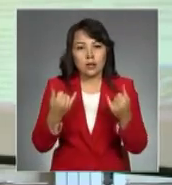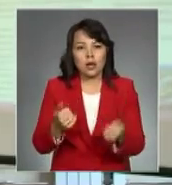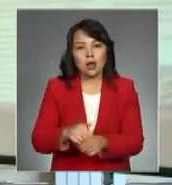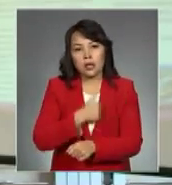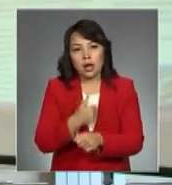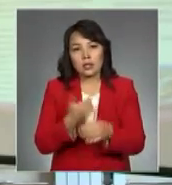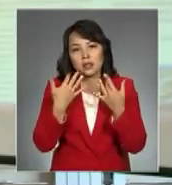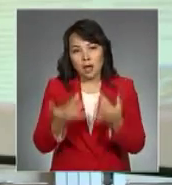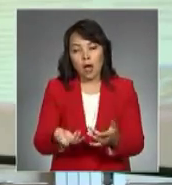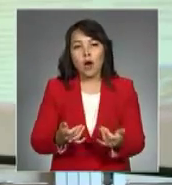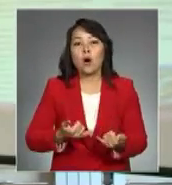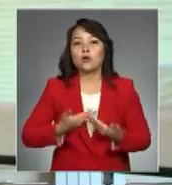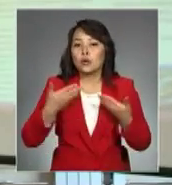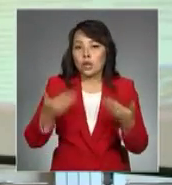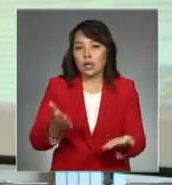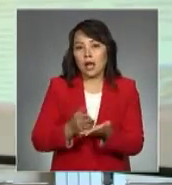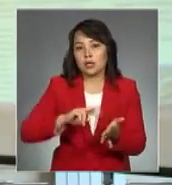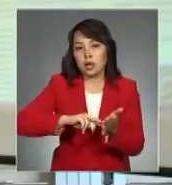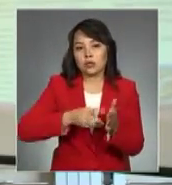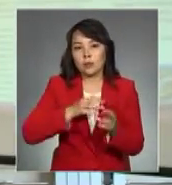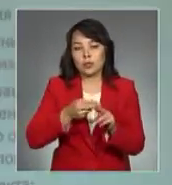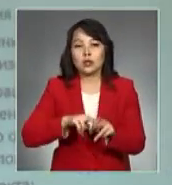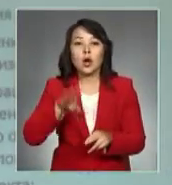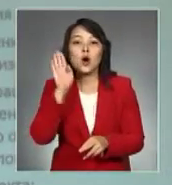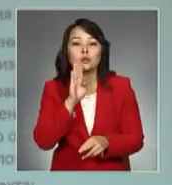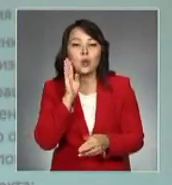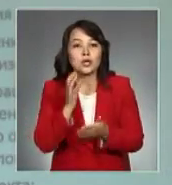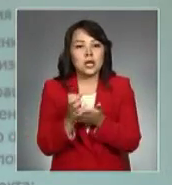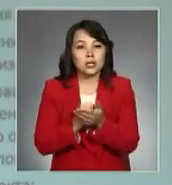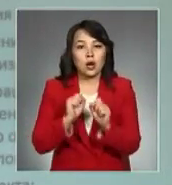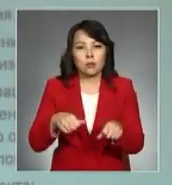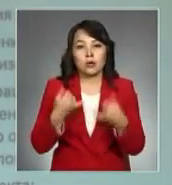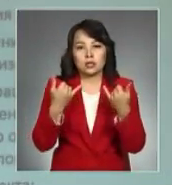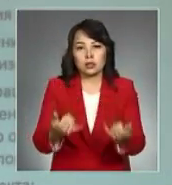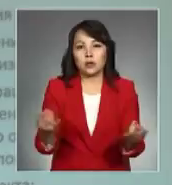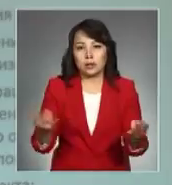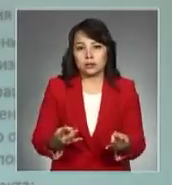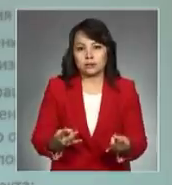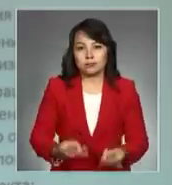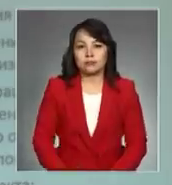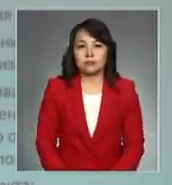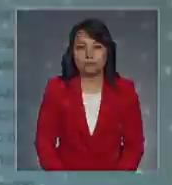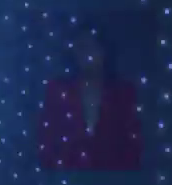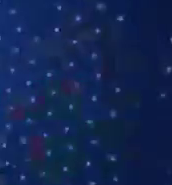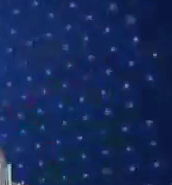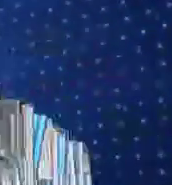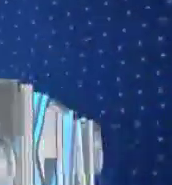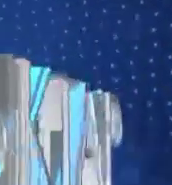басты талап ұсынылған жобалар су ресурсы тақырыбында болуы шарт.